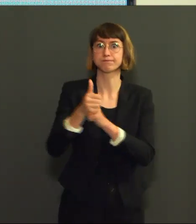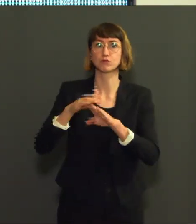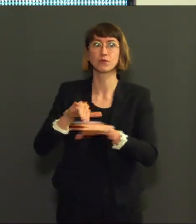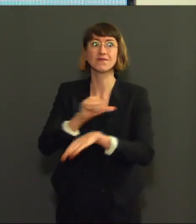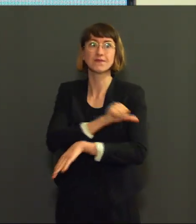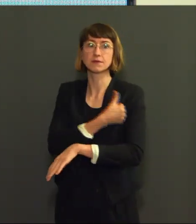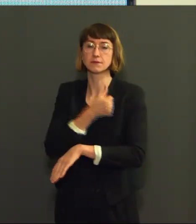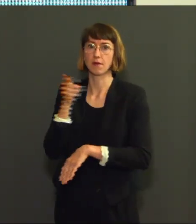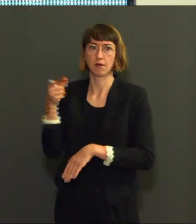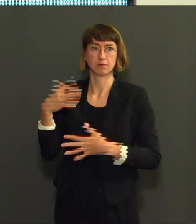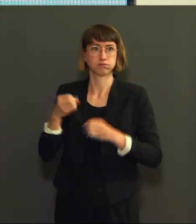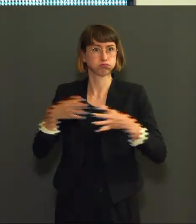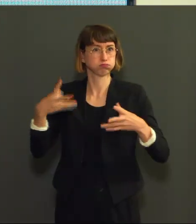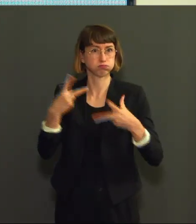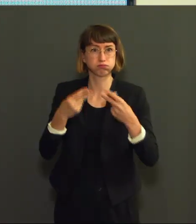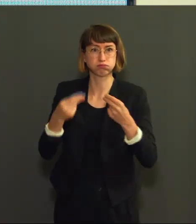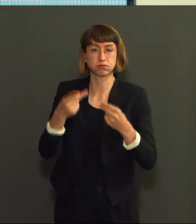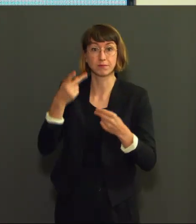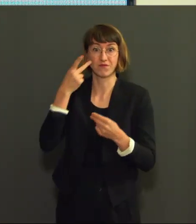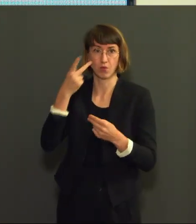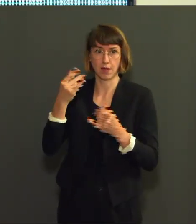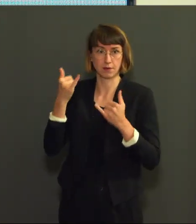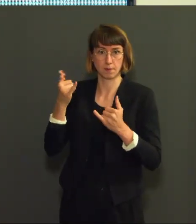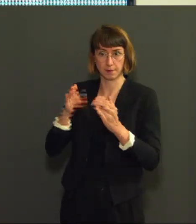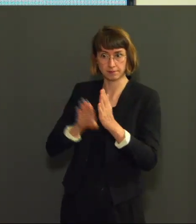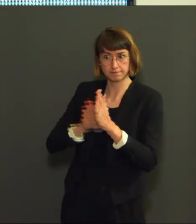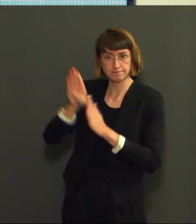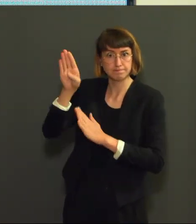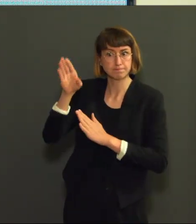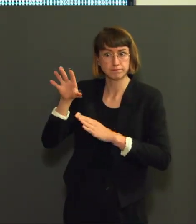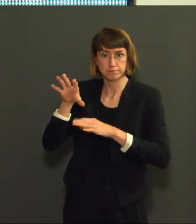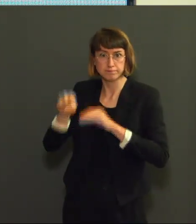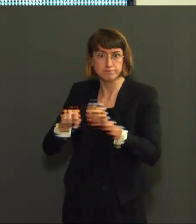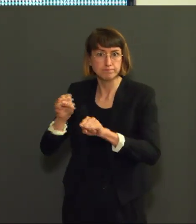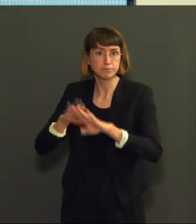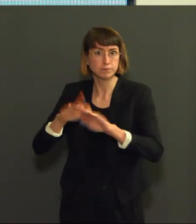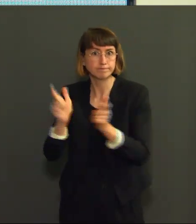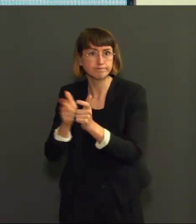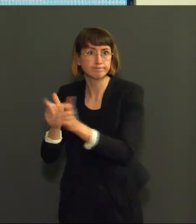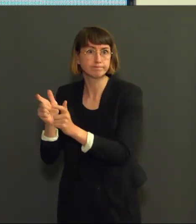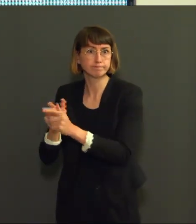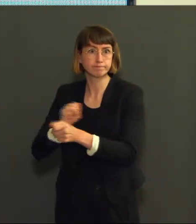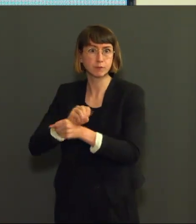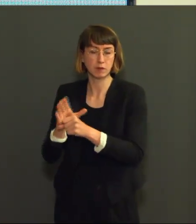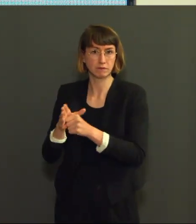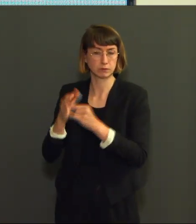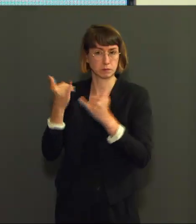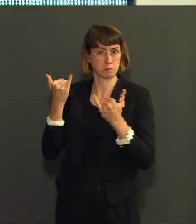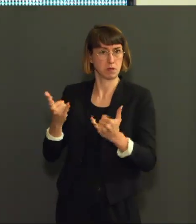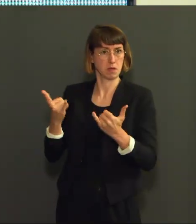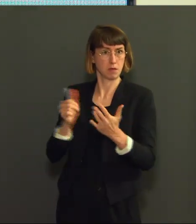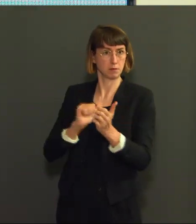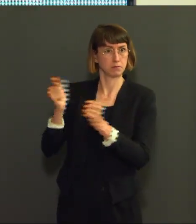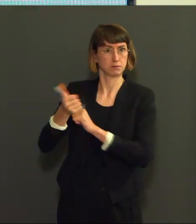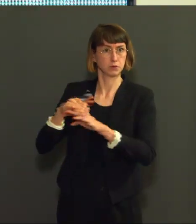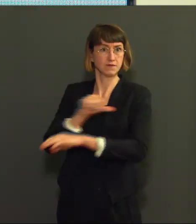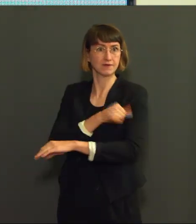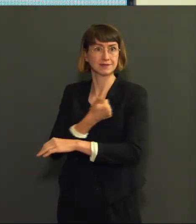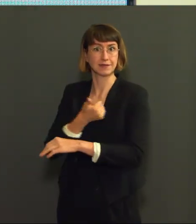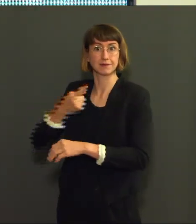cas réaugmentent, et dans lequel les réhospitalisations augmentent aussi, est une tendance que nous voudrions vraiment essayer